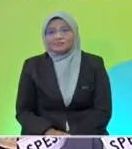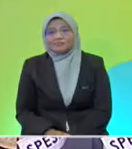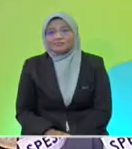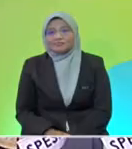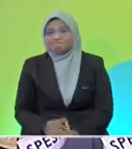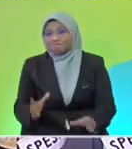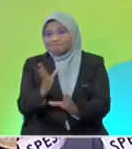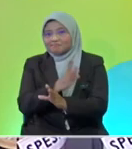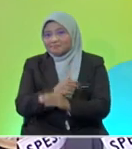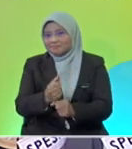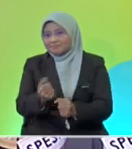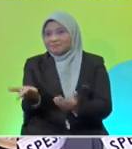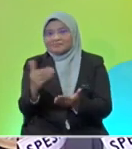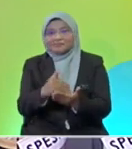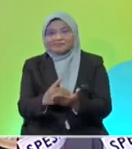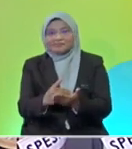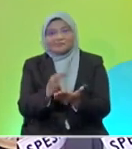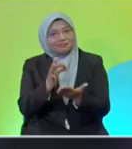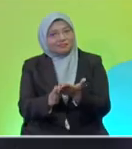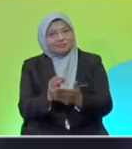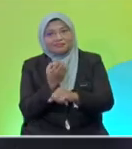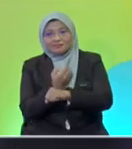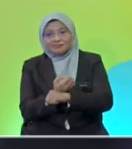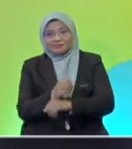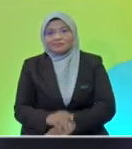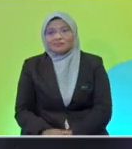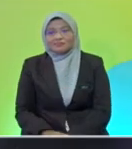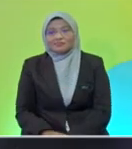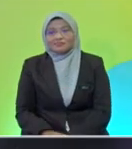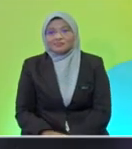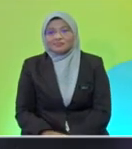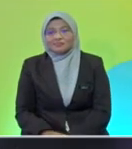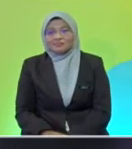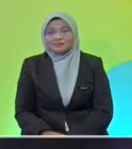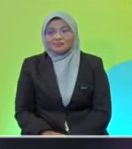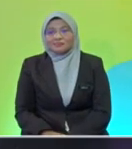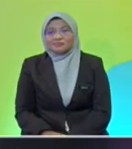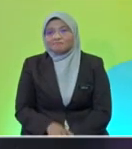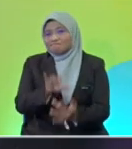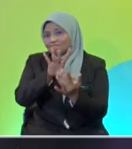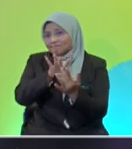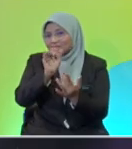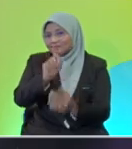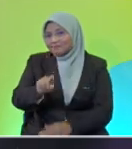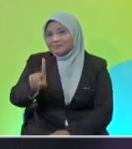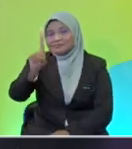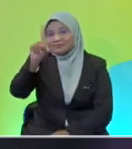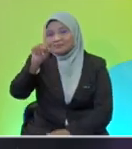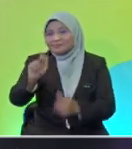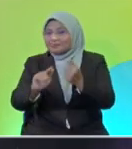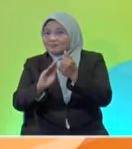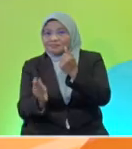dapat di sini emas Oke seterusnya Cikgu dan seterusnya Oke pilih satu lagi tabung siapa Nak Pilih satu tabung